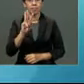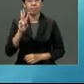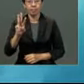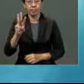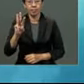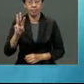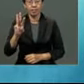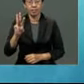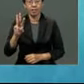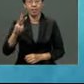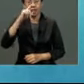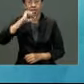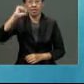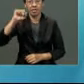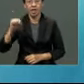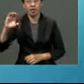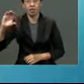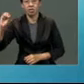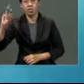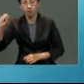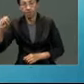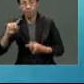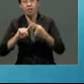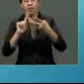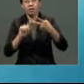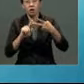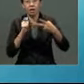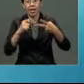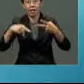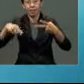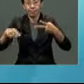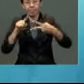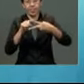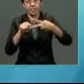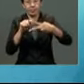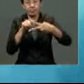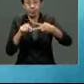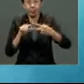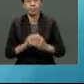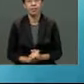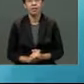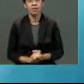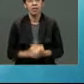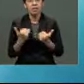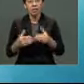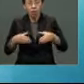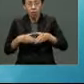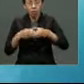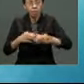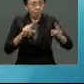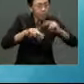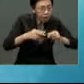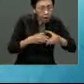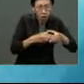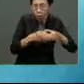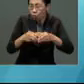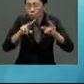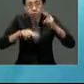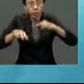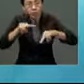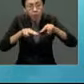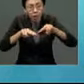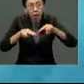คือ .com กับเรื่องของแอปนะครับแล้วสุดท้ายครับมาดูเรื่องของการตรวจมาตรการต่างๆก็พบว่าส่วนใหญ่ตรวจแล้วก็